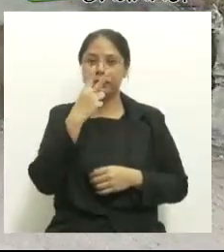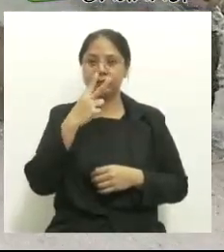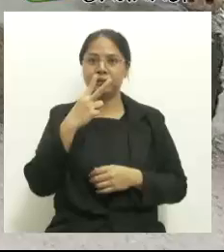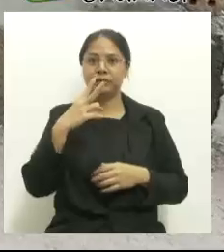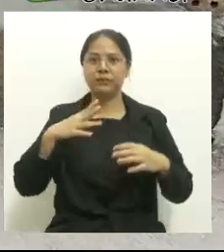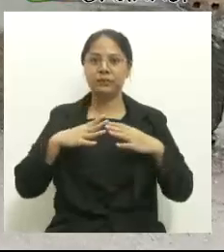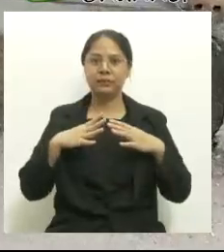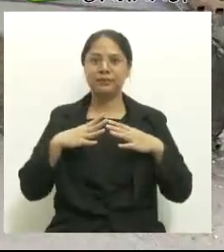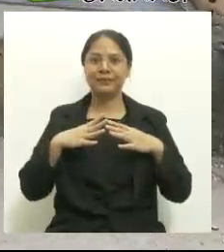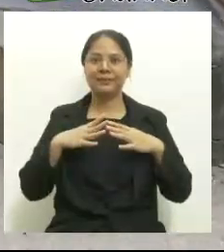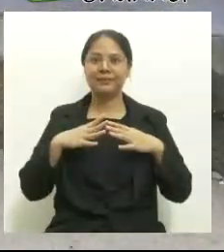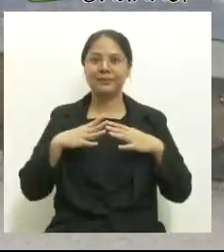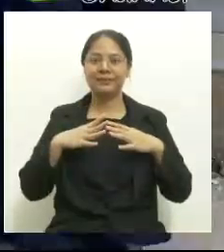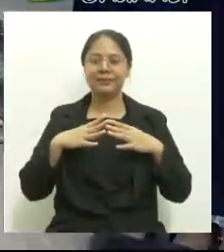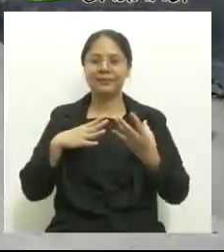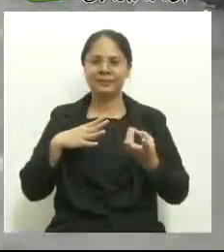ปวด